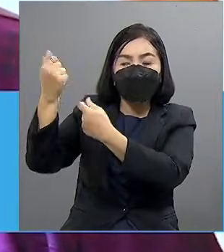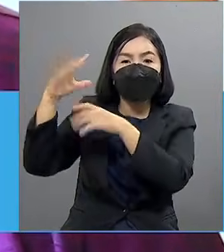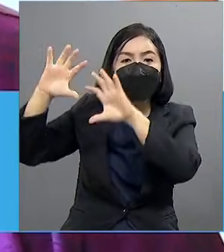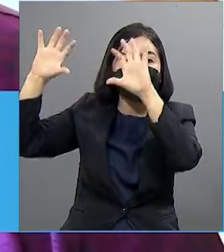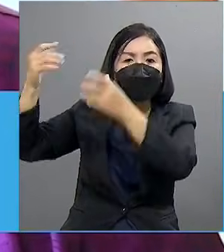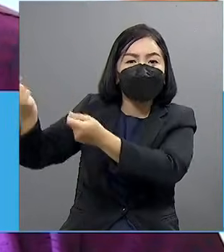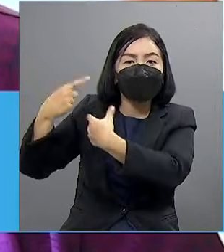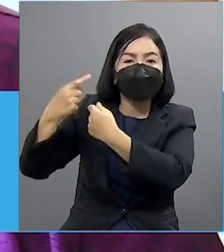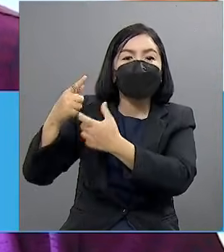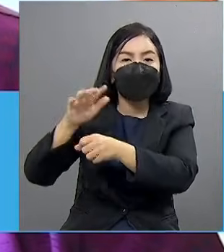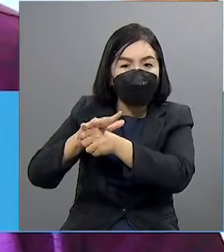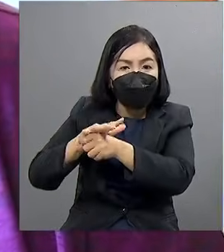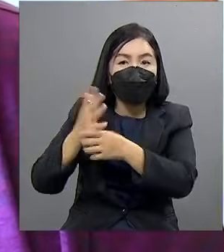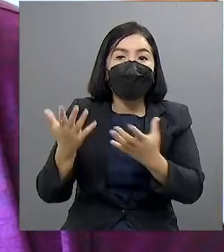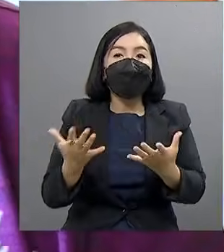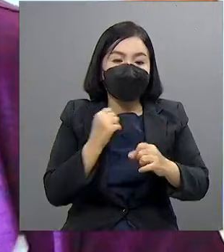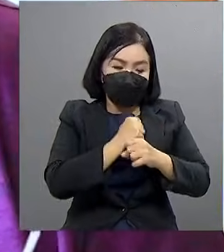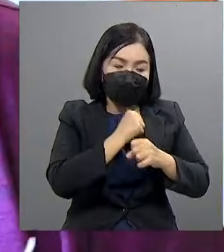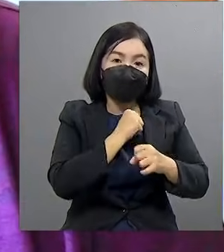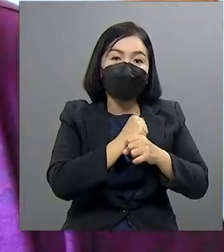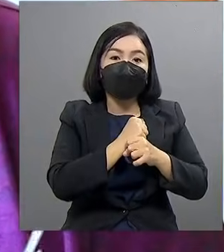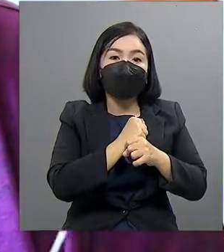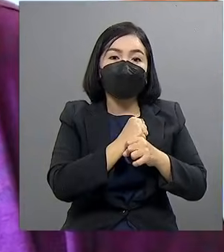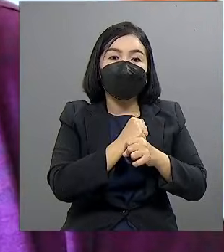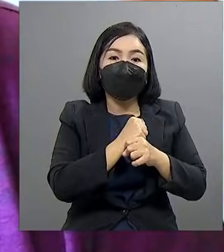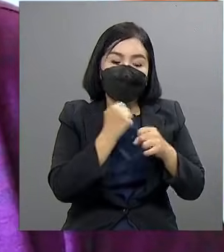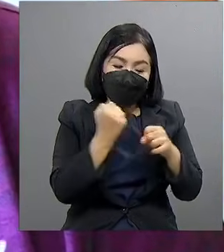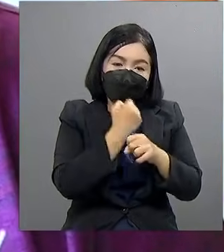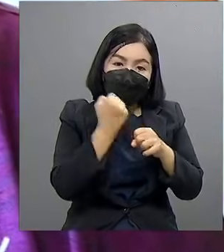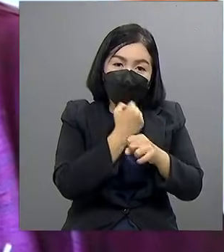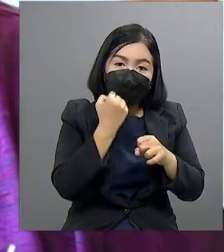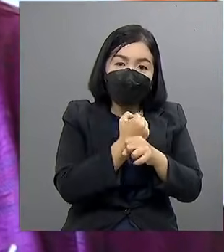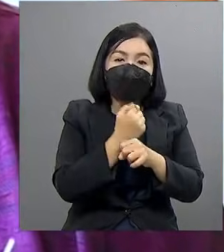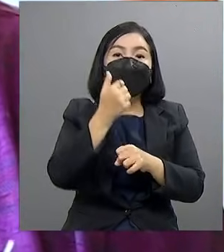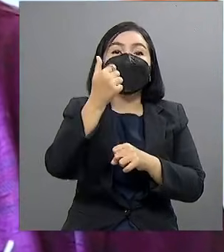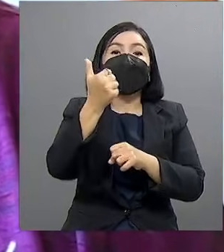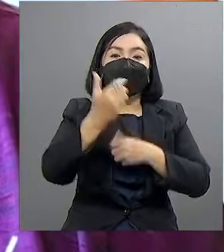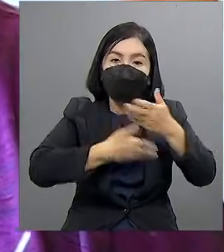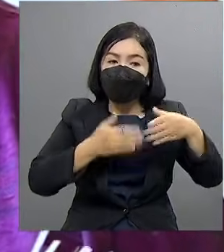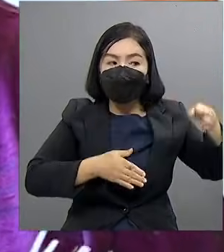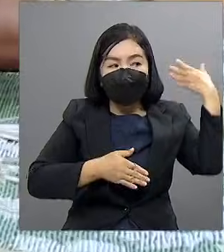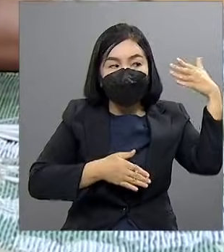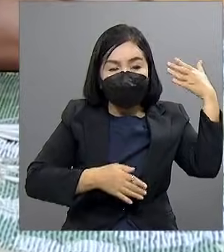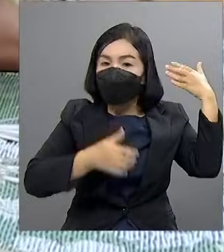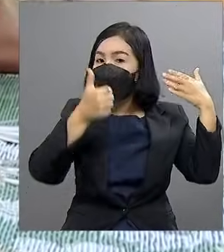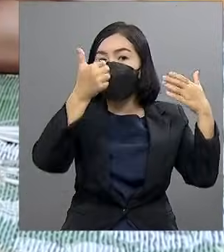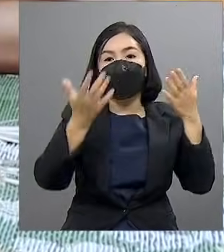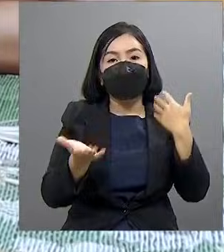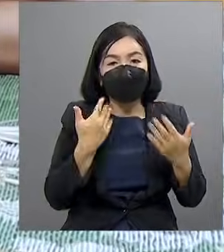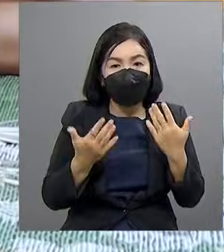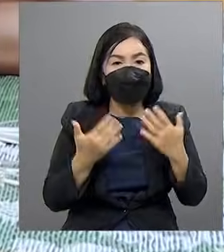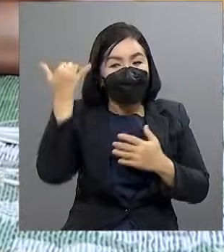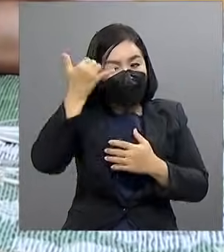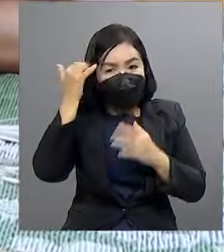ยไปเฮ็ดน้ําเดียวว่ะทํากระสอนประแดกก็ได้หรือทําพัดก็ได้ว่ะยายเป็นบ่สู้อันบ